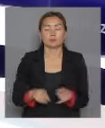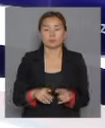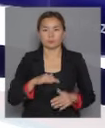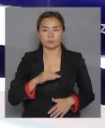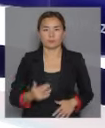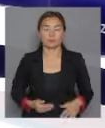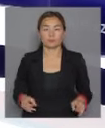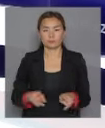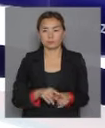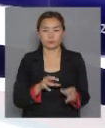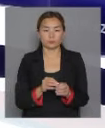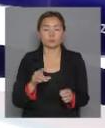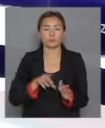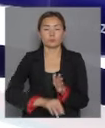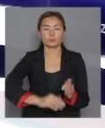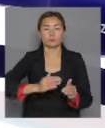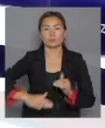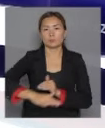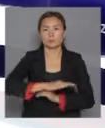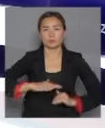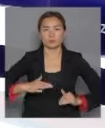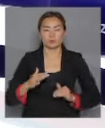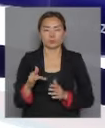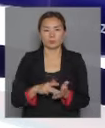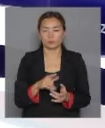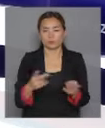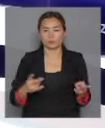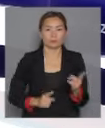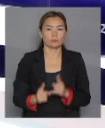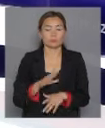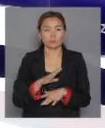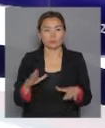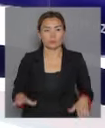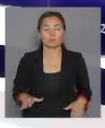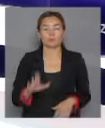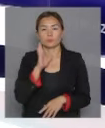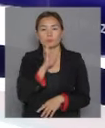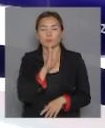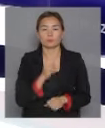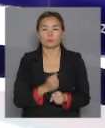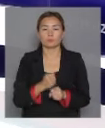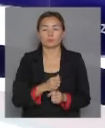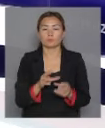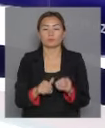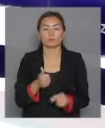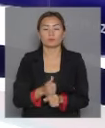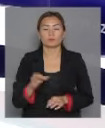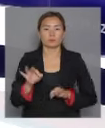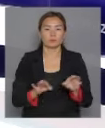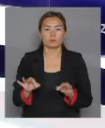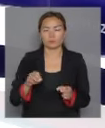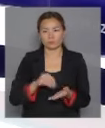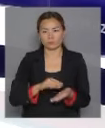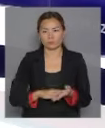частных секторов. Но некоторые площадки, по словам горожан, не обновлялись со дня ввода в эксплуатацию, а сломанные конструкции